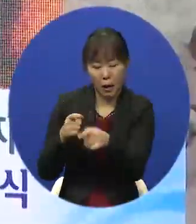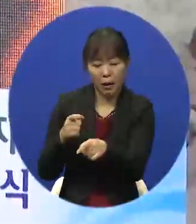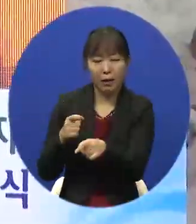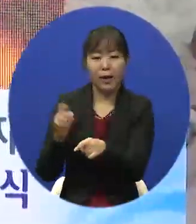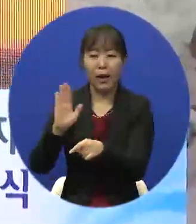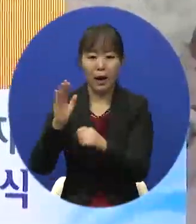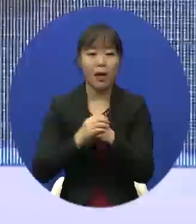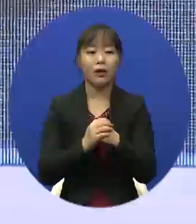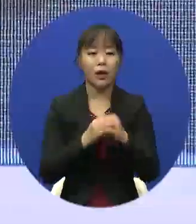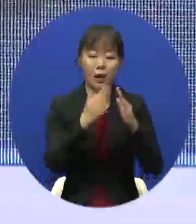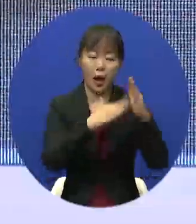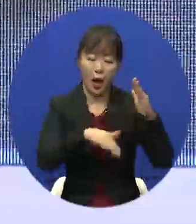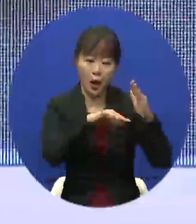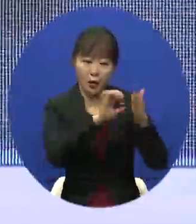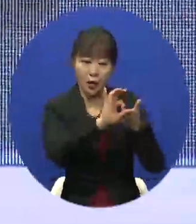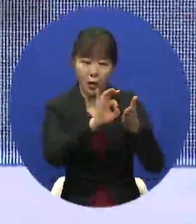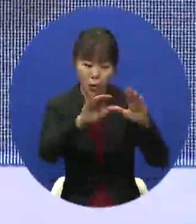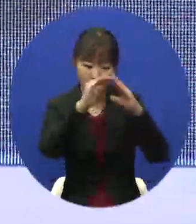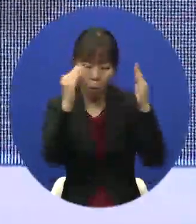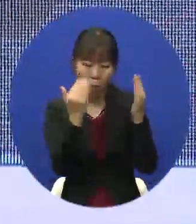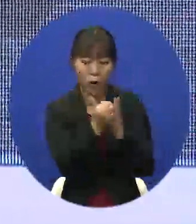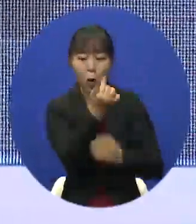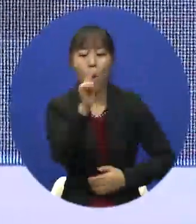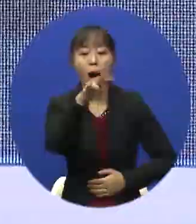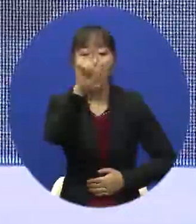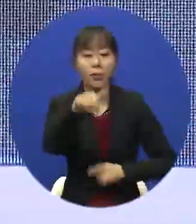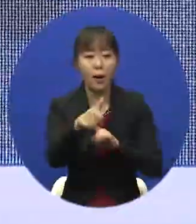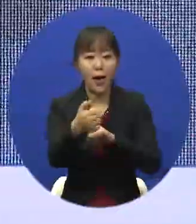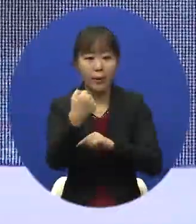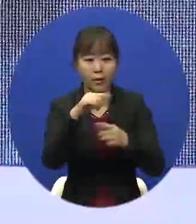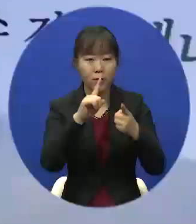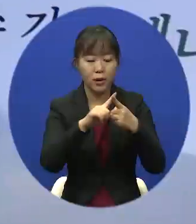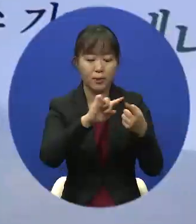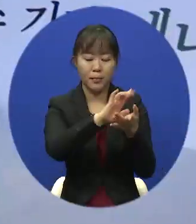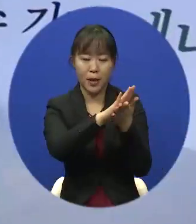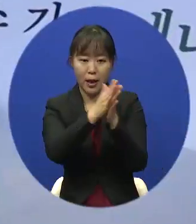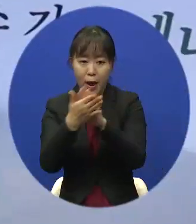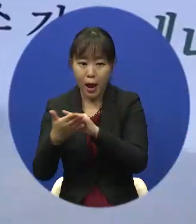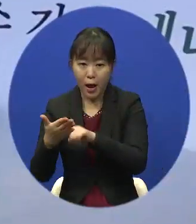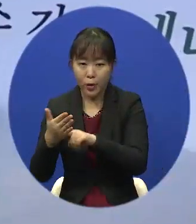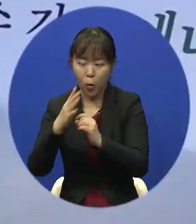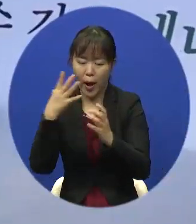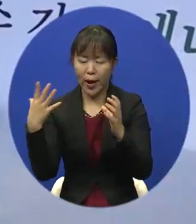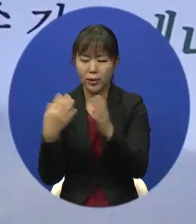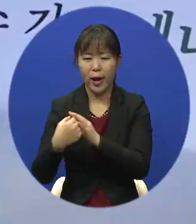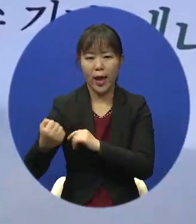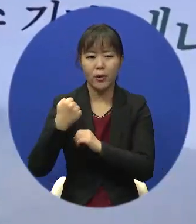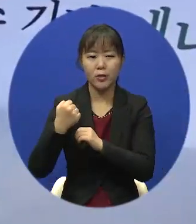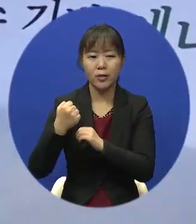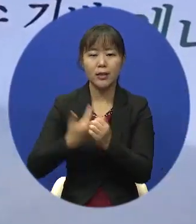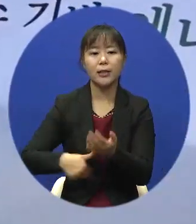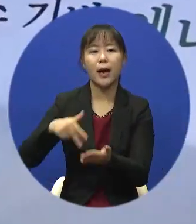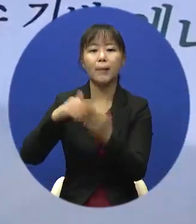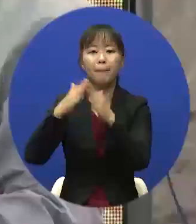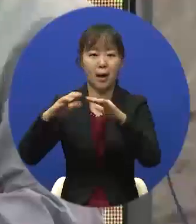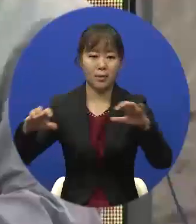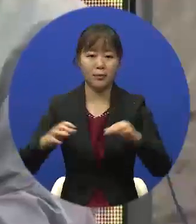넘어 가정에서 사용되는 모든 화석 에너지를 대체하는 완전한 형태의 에너지